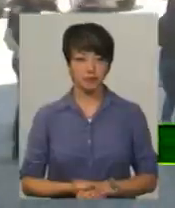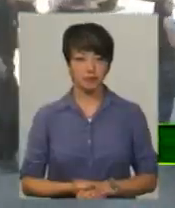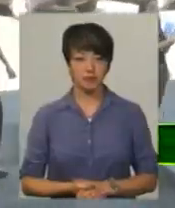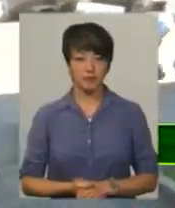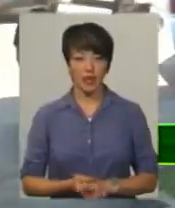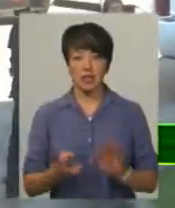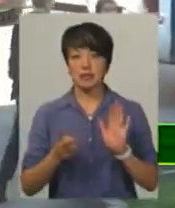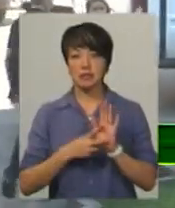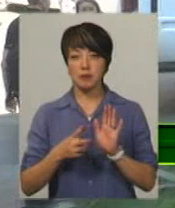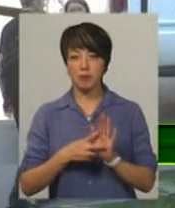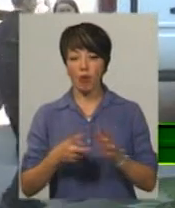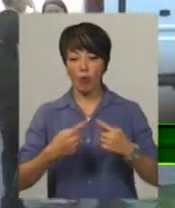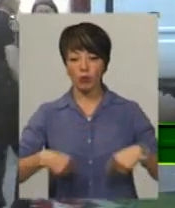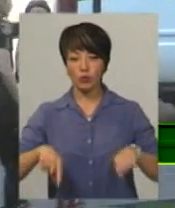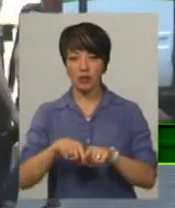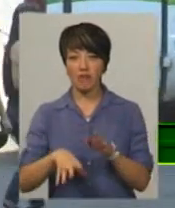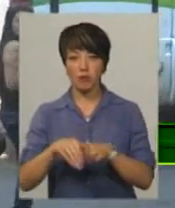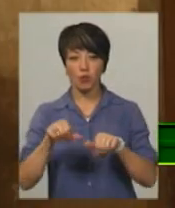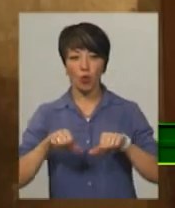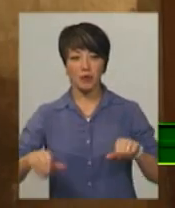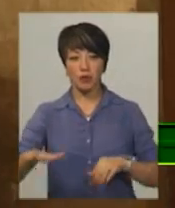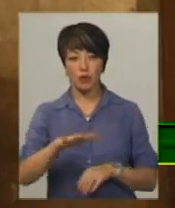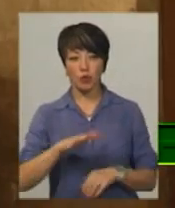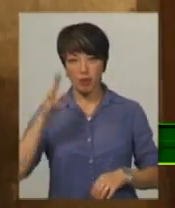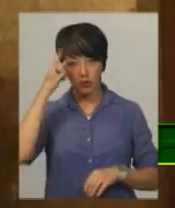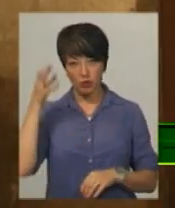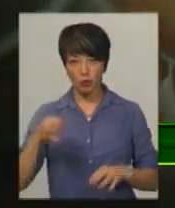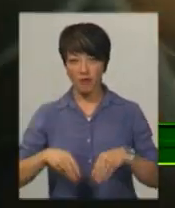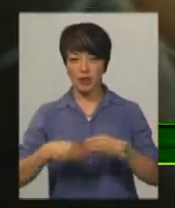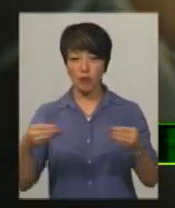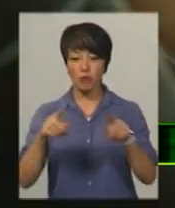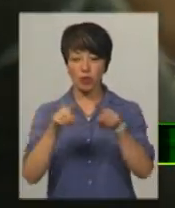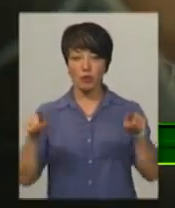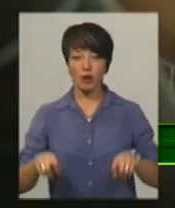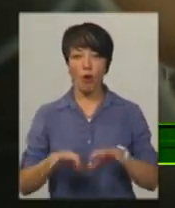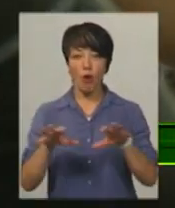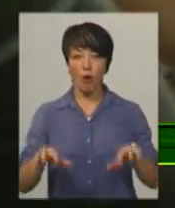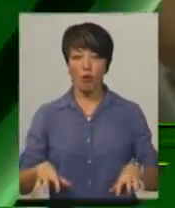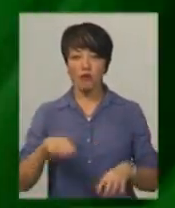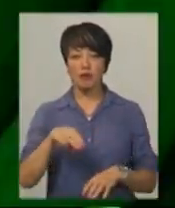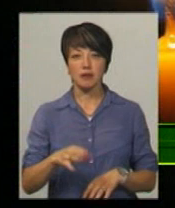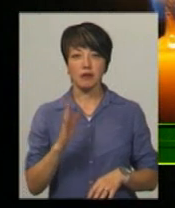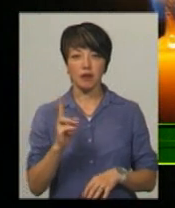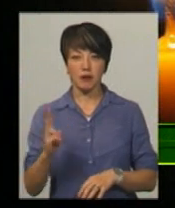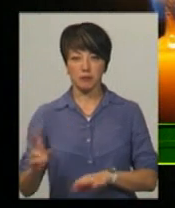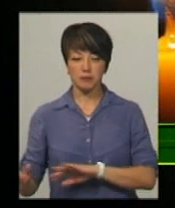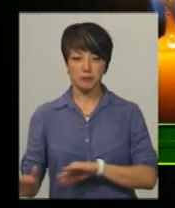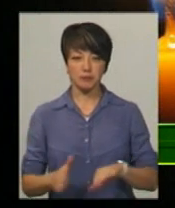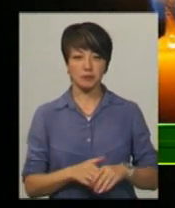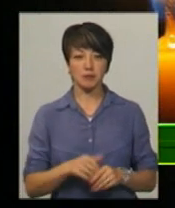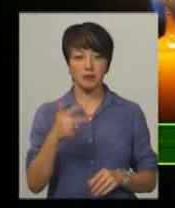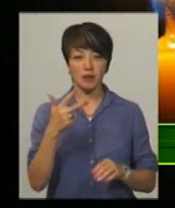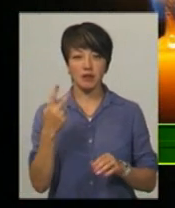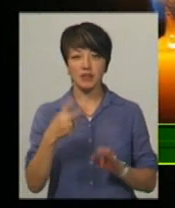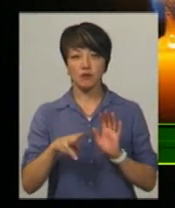Сім окружних виборчих комісій, які діють на території Хмельницької області, сьогодні видають бюлетені головам територіальних виборчих дільниць.